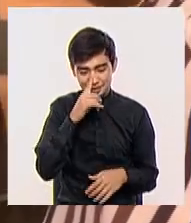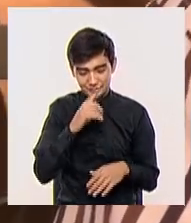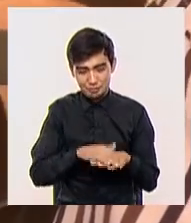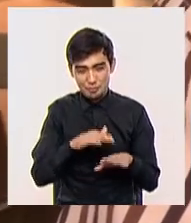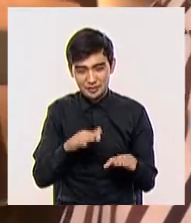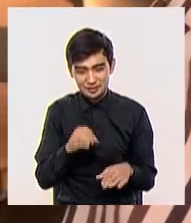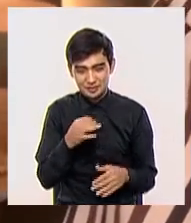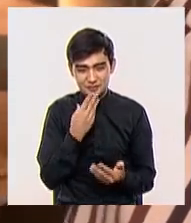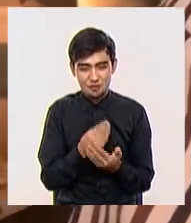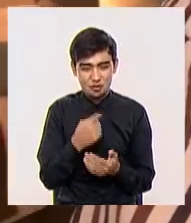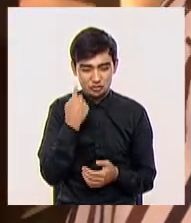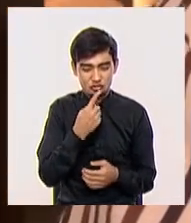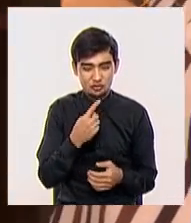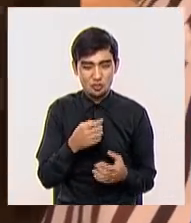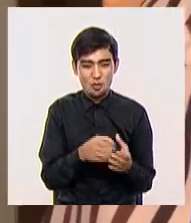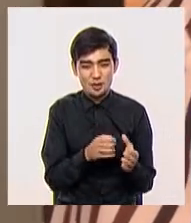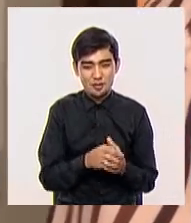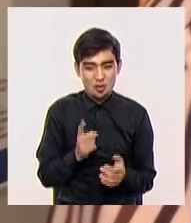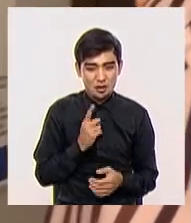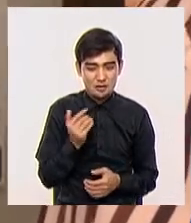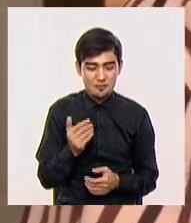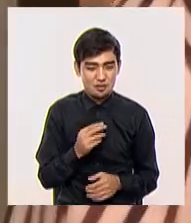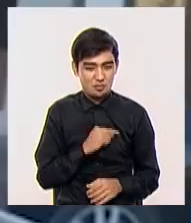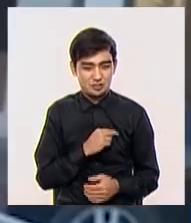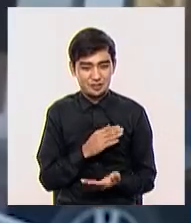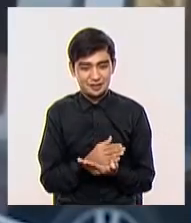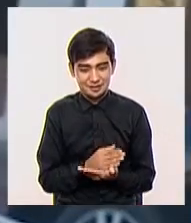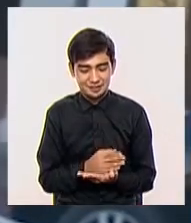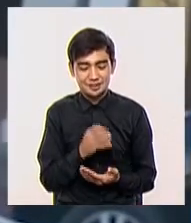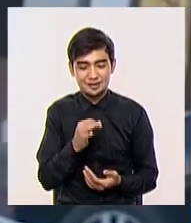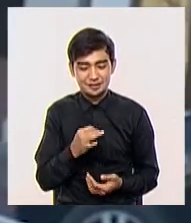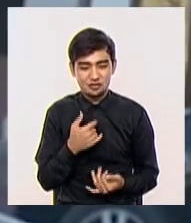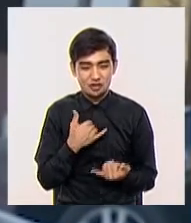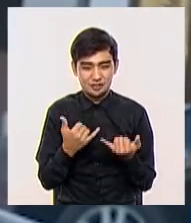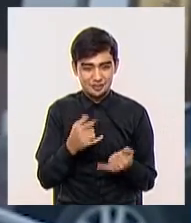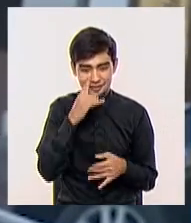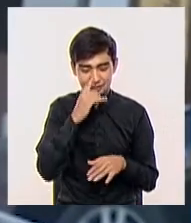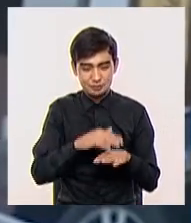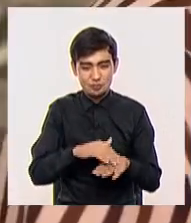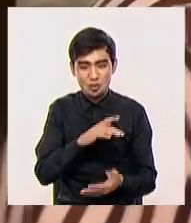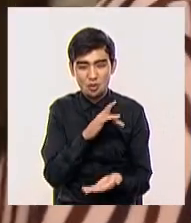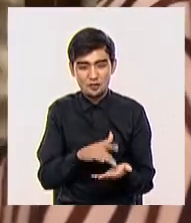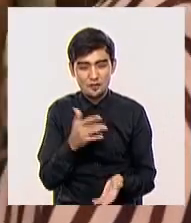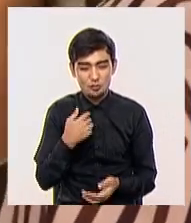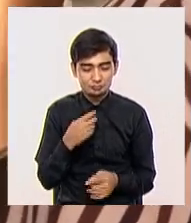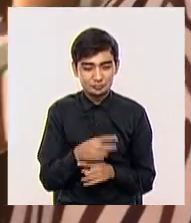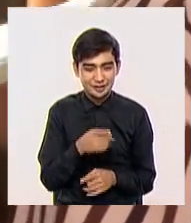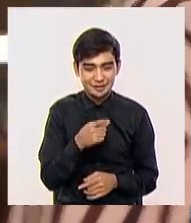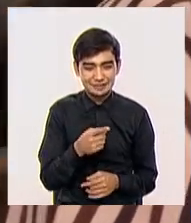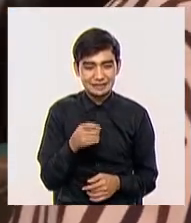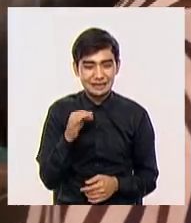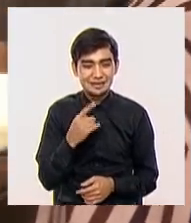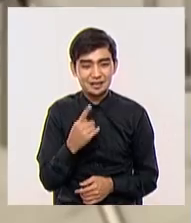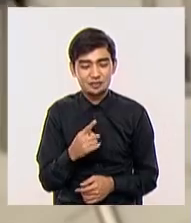әкімдіктерде жеке меншік күзет компаниялары қызмет етеді. Қазір мен қалалық әкімдіктемін. Бұл жерде бір